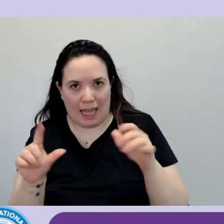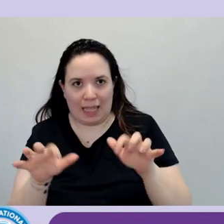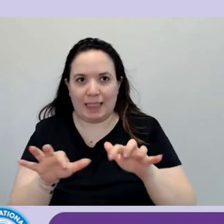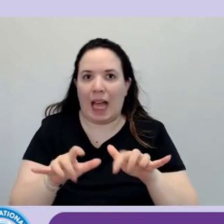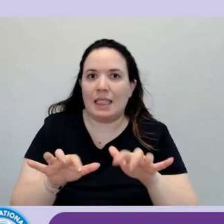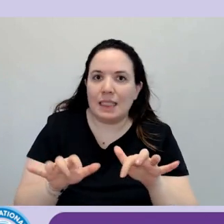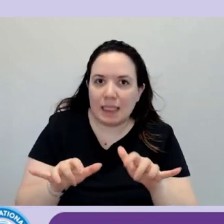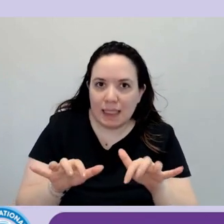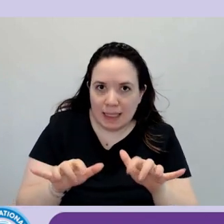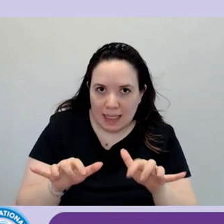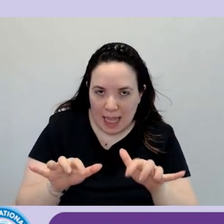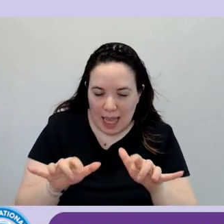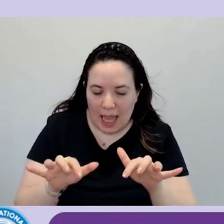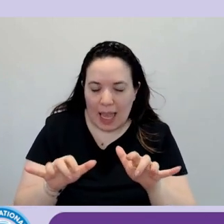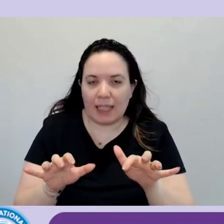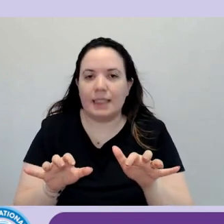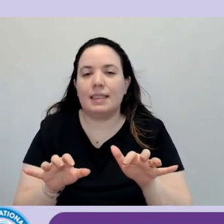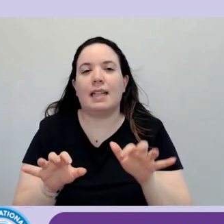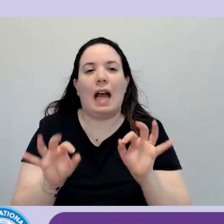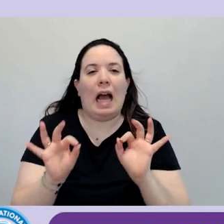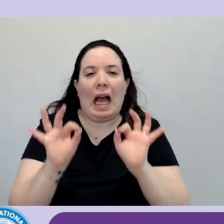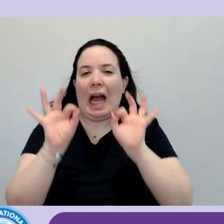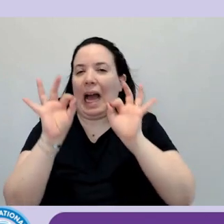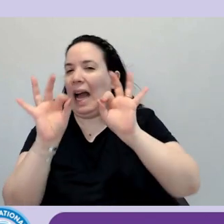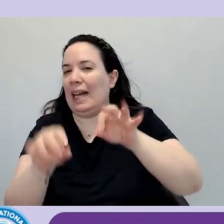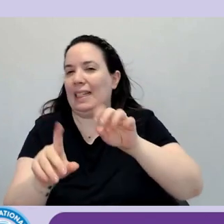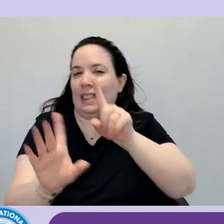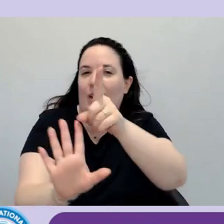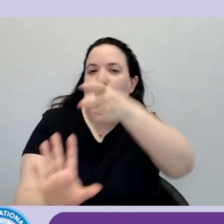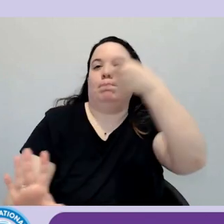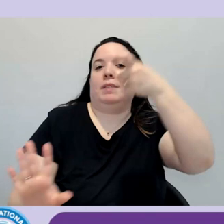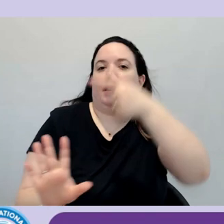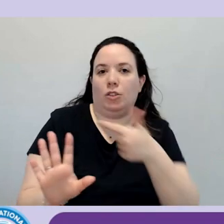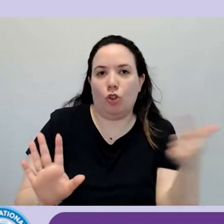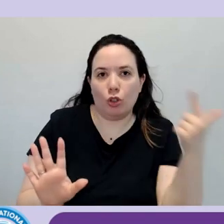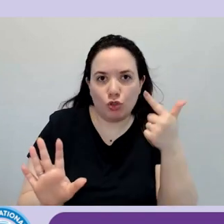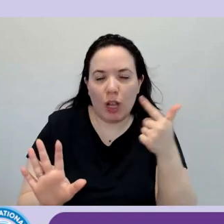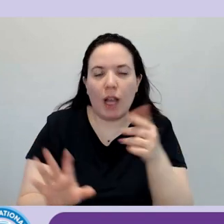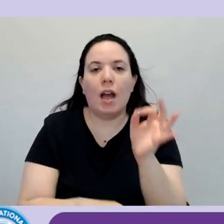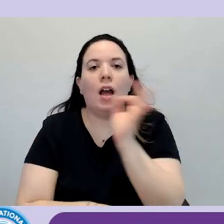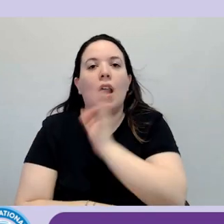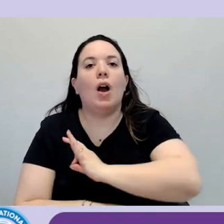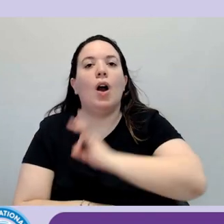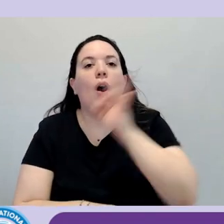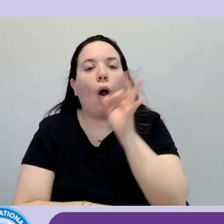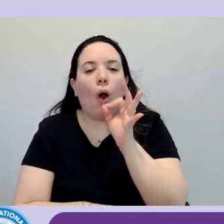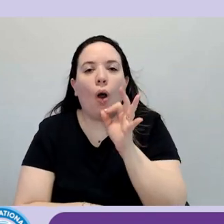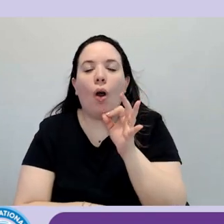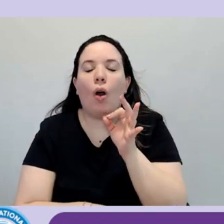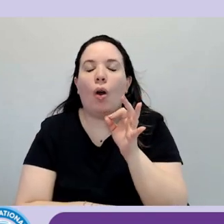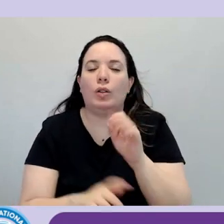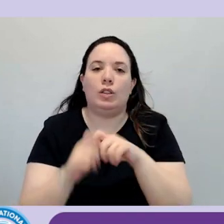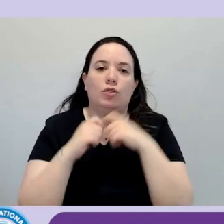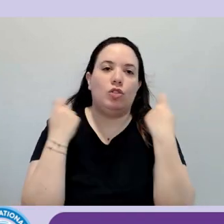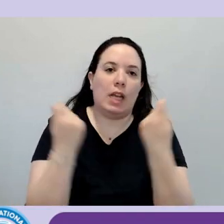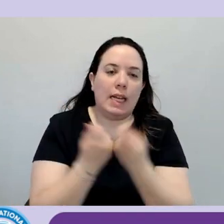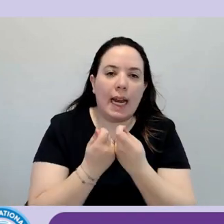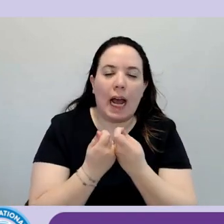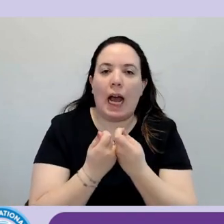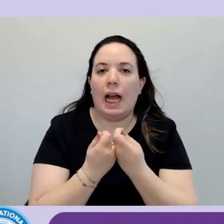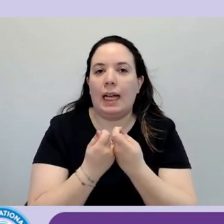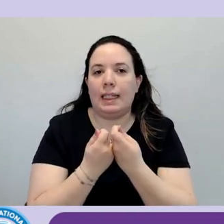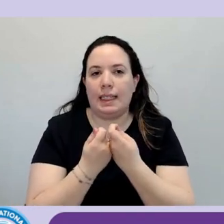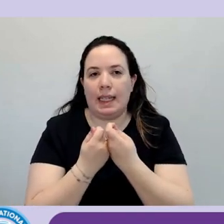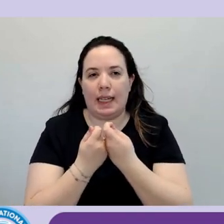con la navigazione attraverso la tastiera o attraverso in generale la la la la